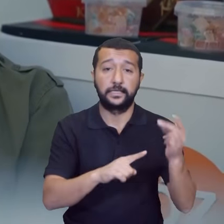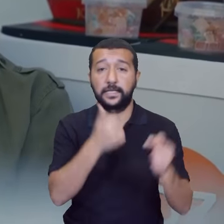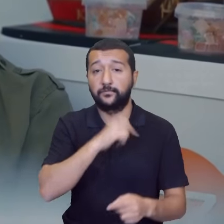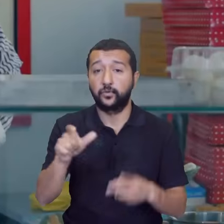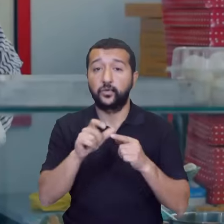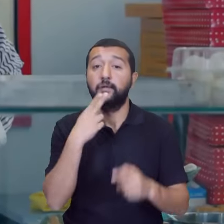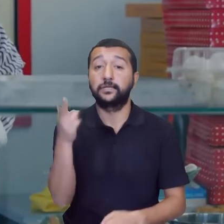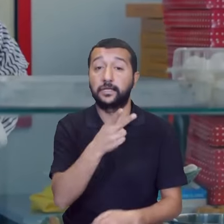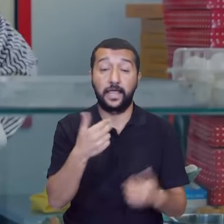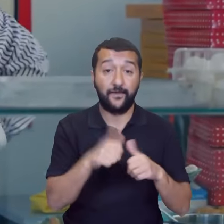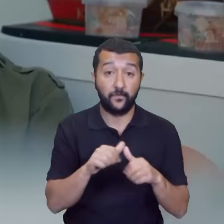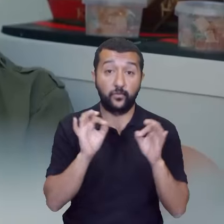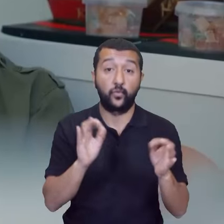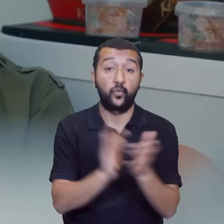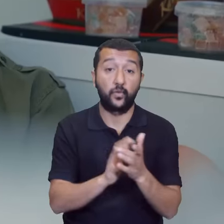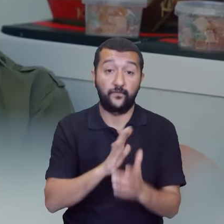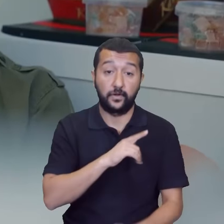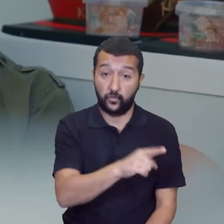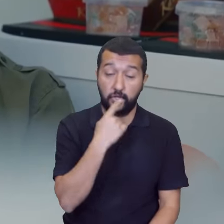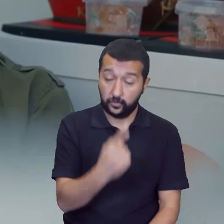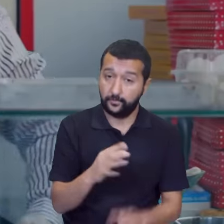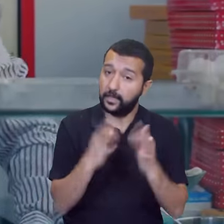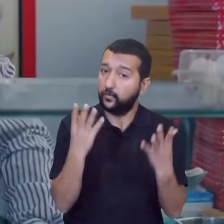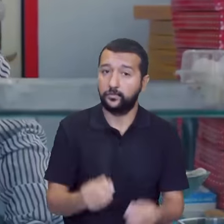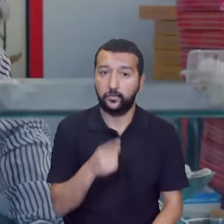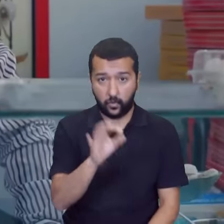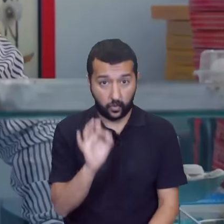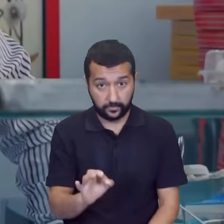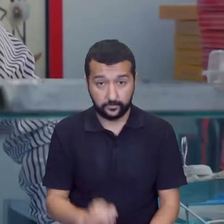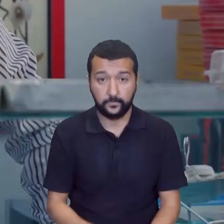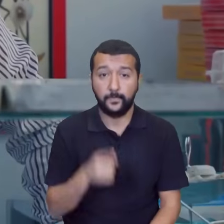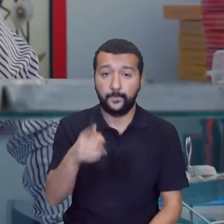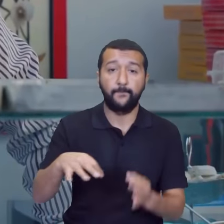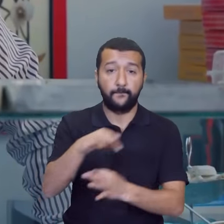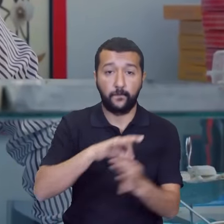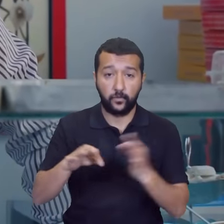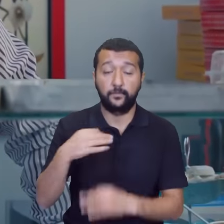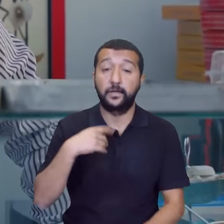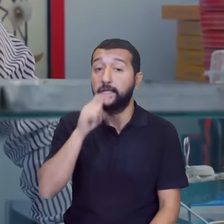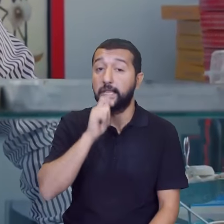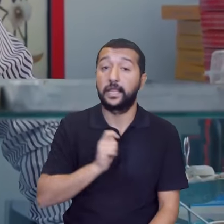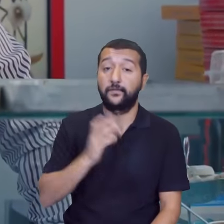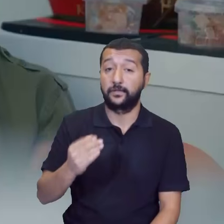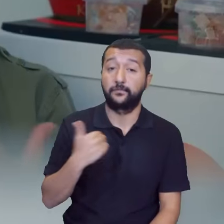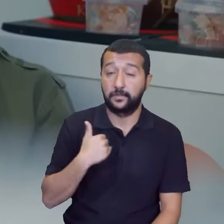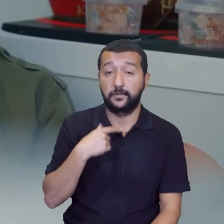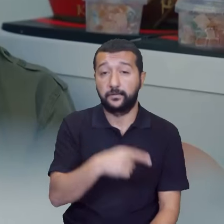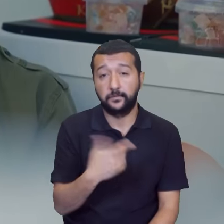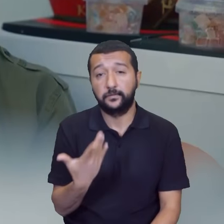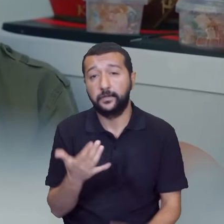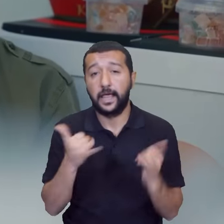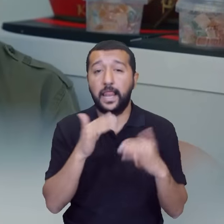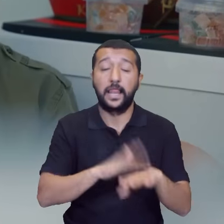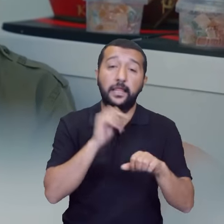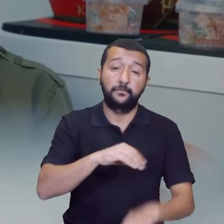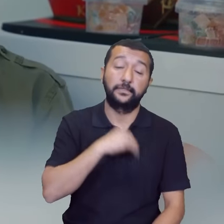abiyle Şükrü ablanın evlilik yıldönümü kutlaması var ya o işte ne olacak? Öyle miymiş? Organizasyonu bana teklif etti. Yani ben de makara kukara